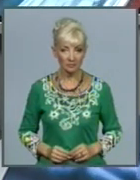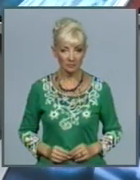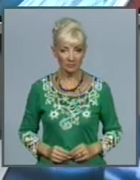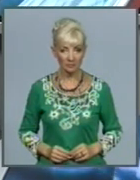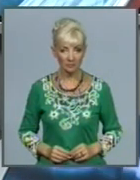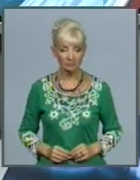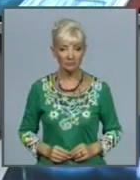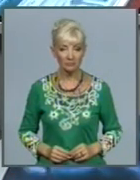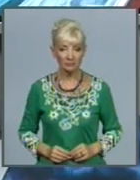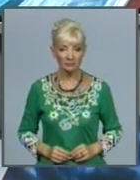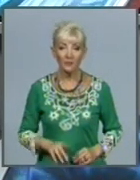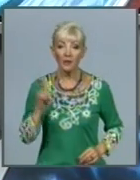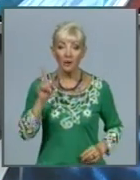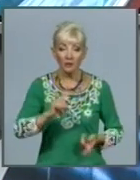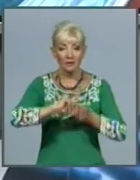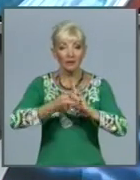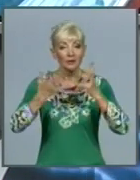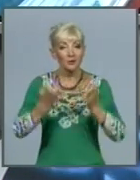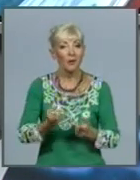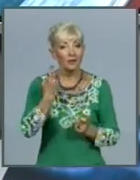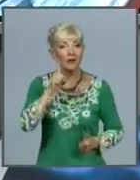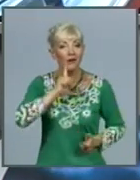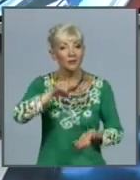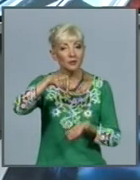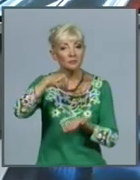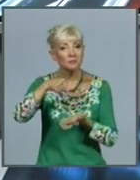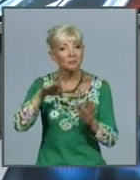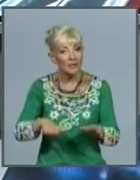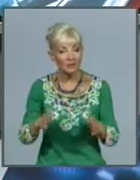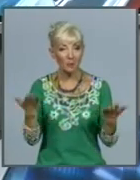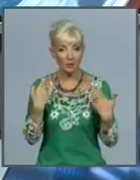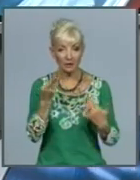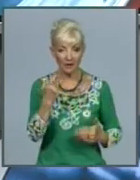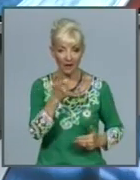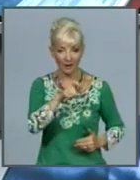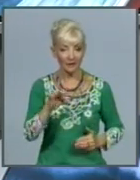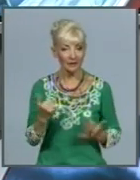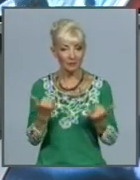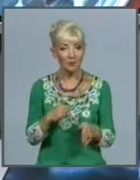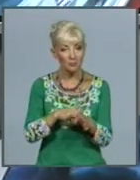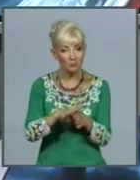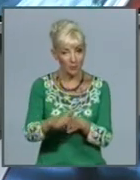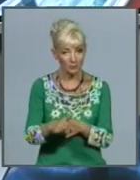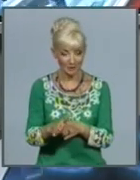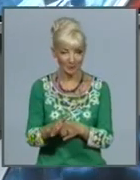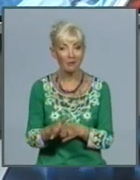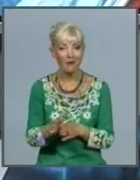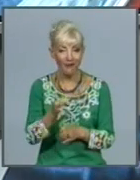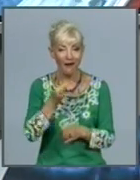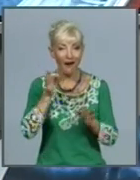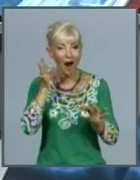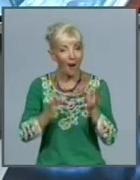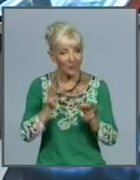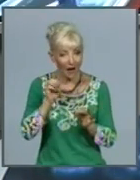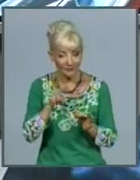Він став ще одним комфортним місцем відпочинку для харків'ян і тепер повністю виправдовує свою назву. Наш Ігор Безкровний